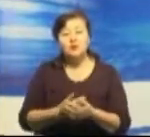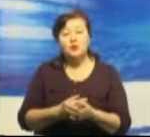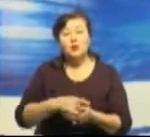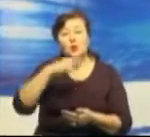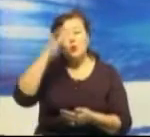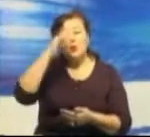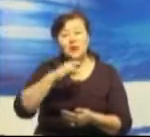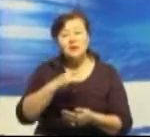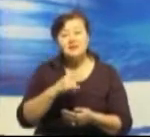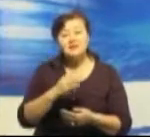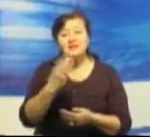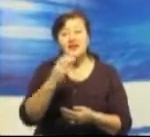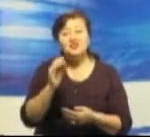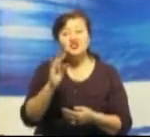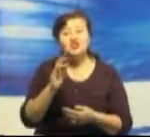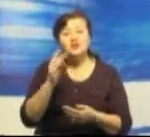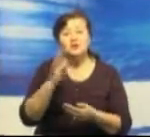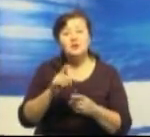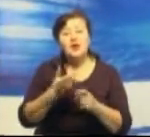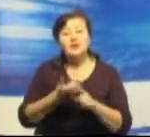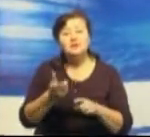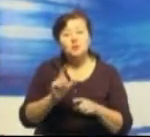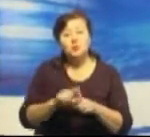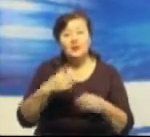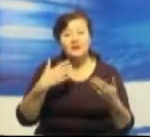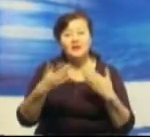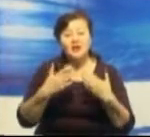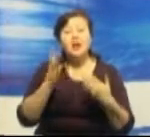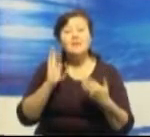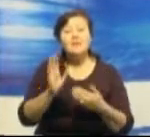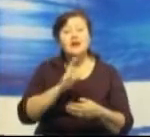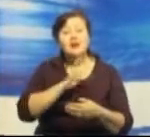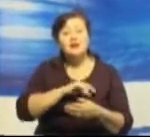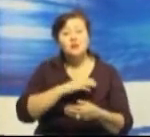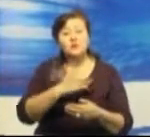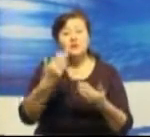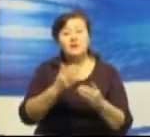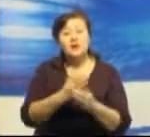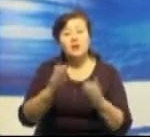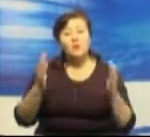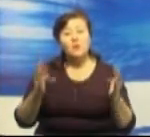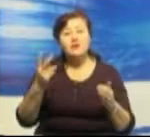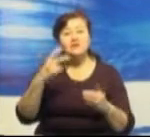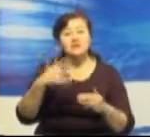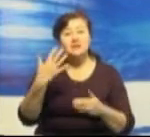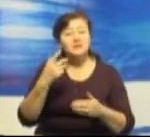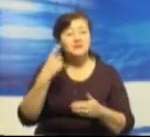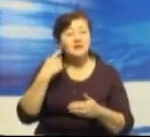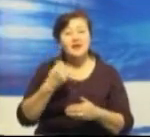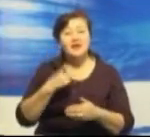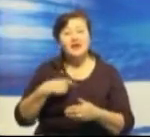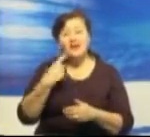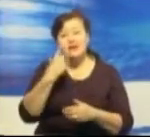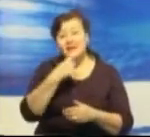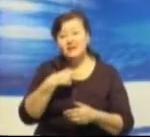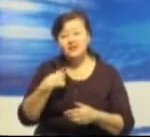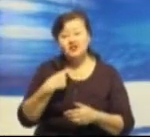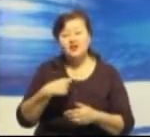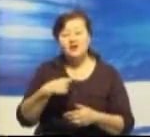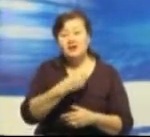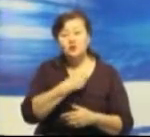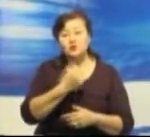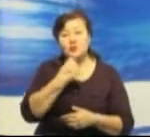с компанией «Шеврон» особые отношения. Мы сотрудничаем с вами более четверти века. Я хочу лично поблагодарить вас за совместную работу.